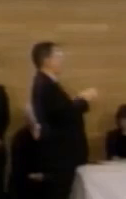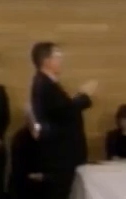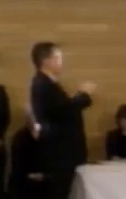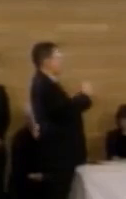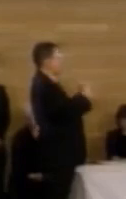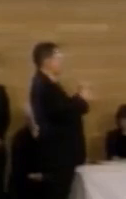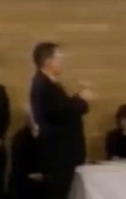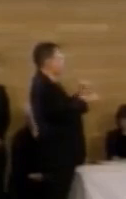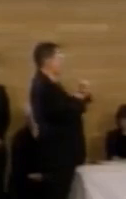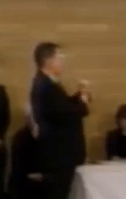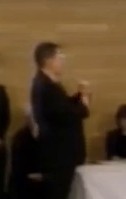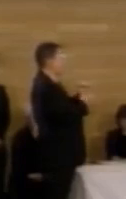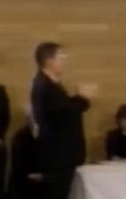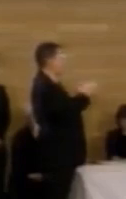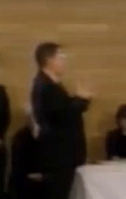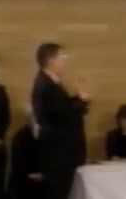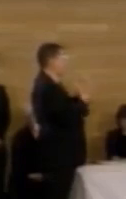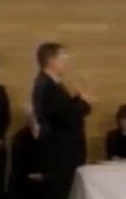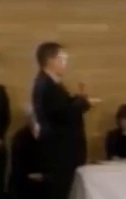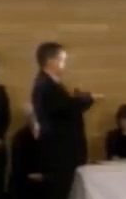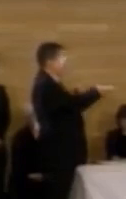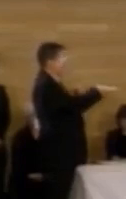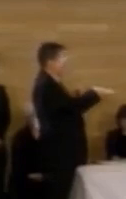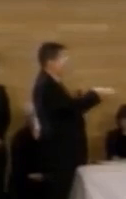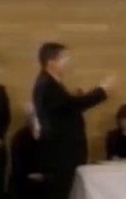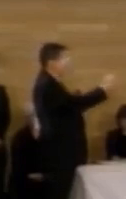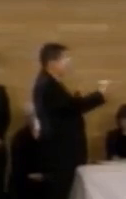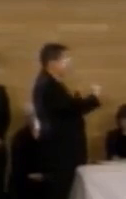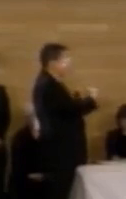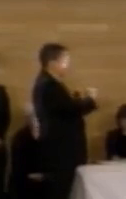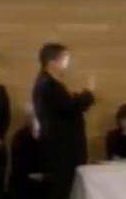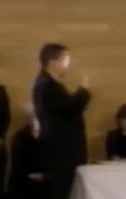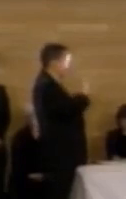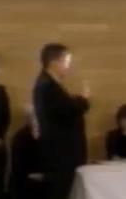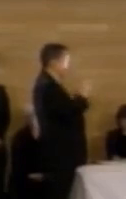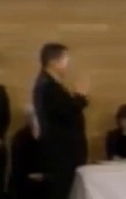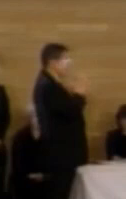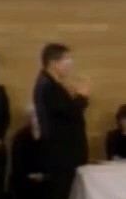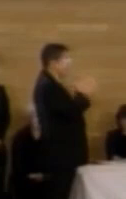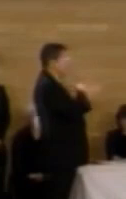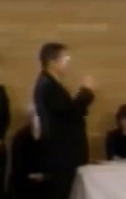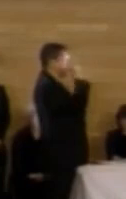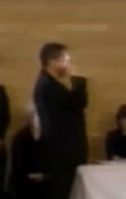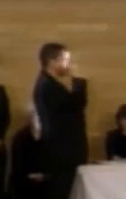早くご家族のそばに戻られますようお祈り申し上げます。